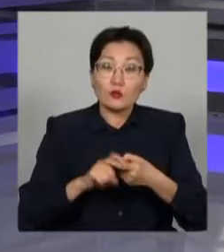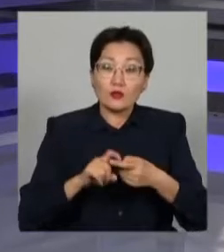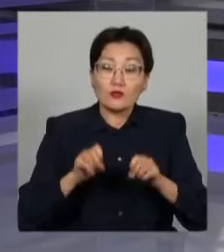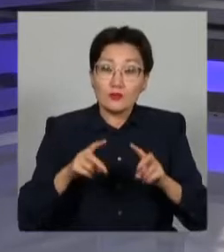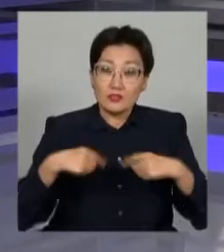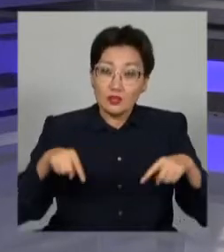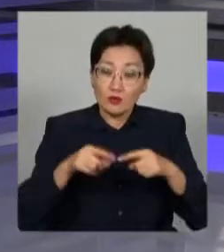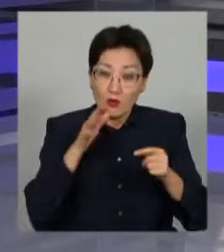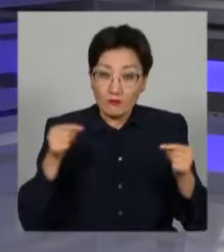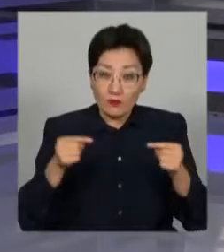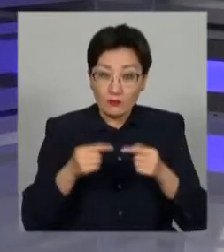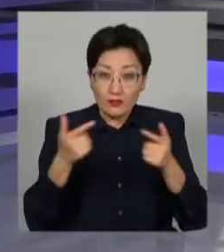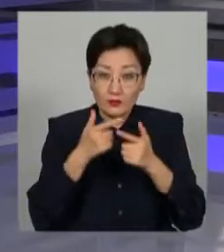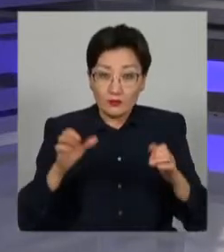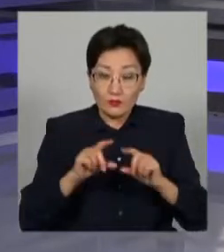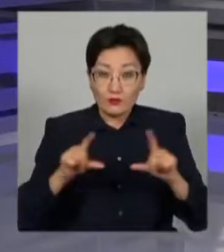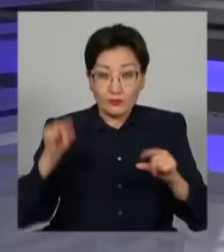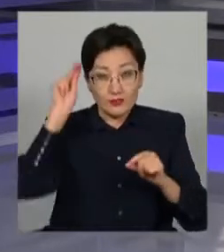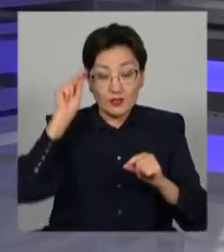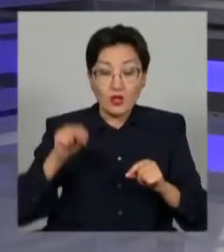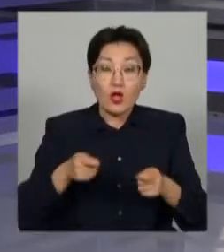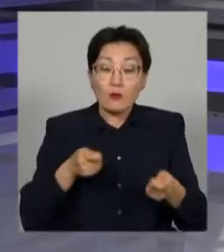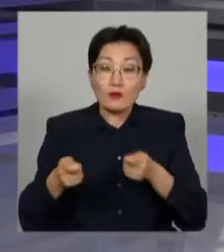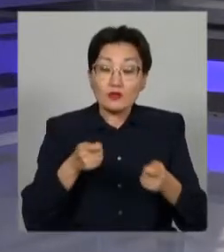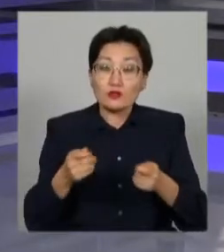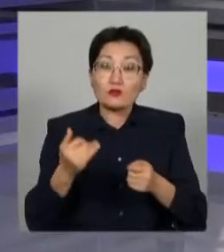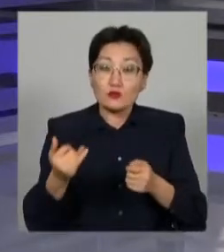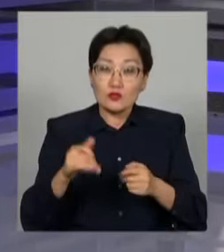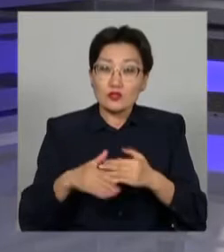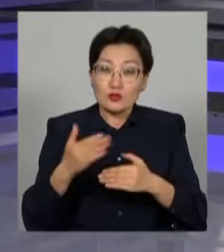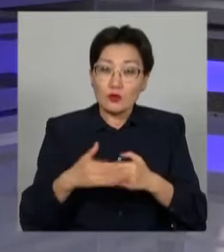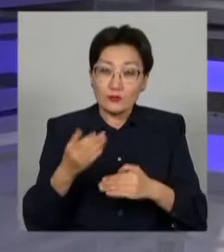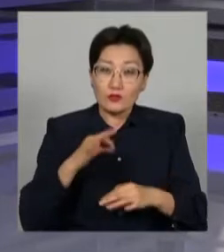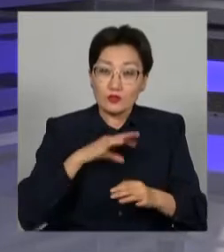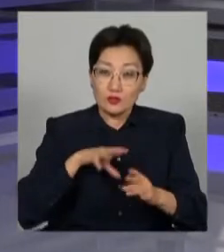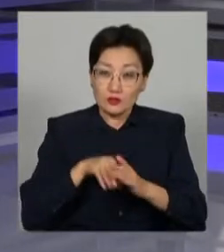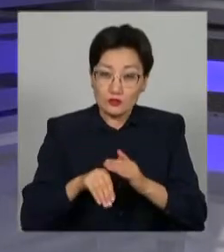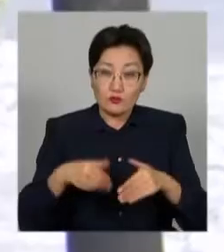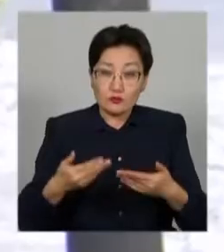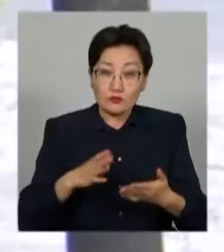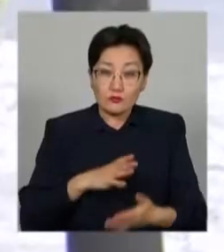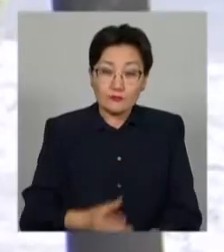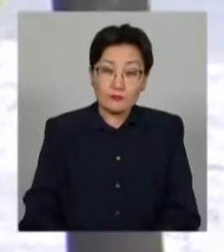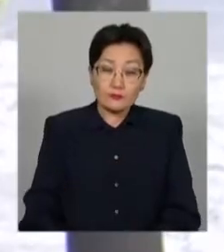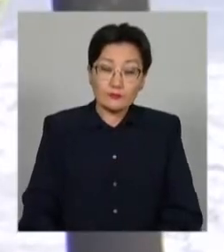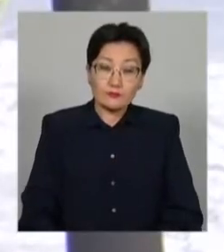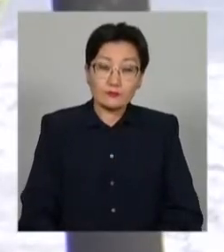дер кезінде хабарламаған білім беру ұйымының басшысы үшін жауапкершілік енгізуді ұсынды.